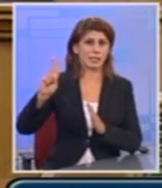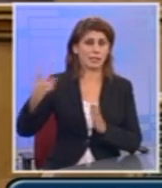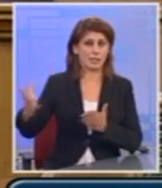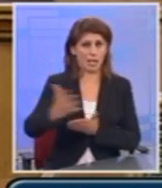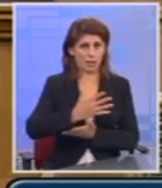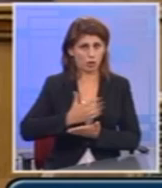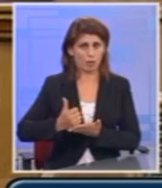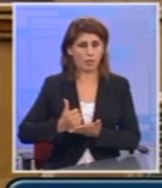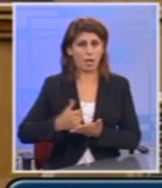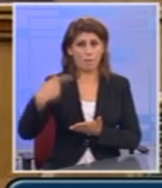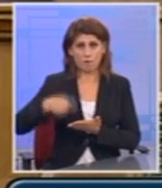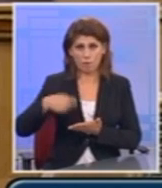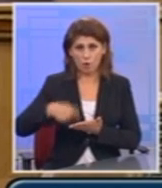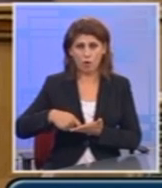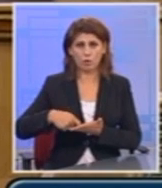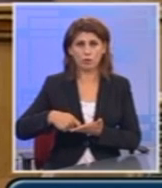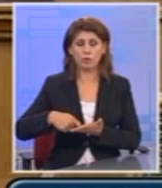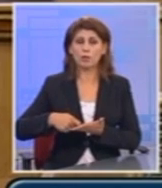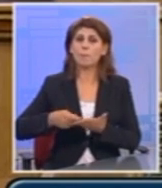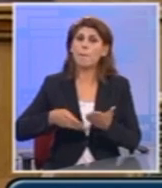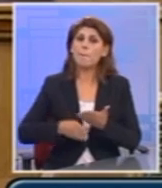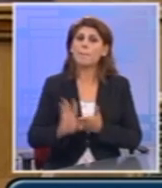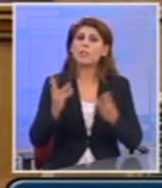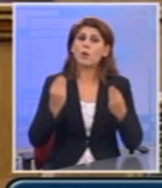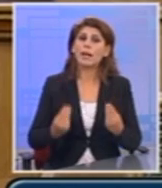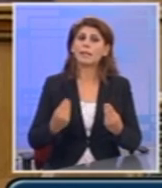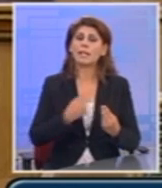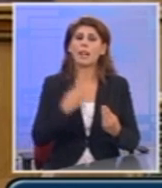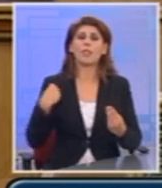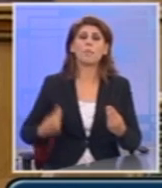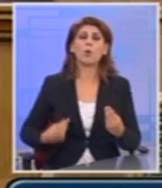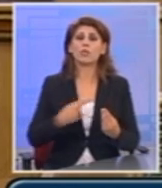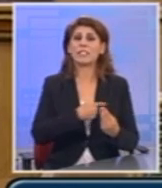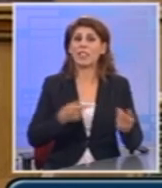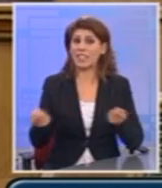έσοδα από φόρους μέσω καλύτερης δημόσιας διοίκησης